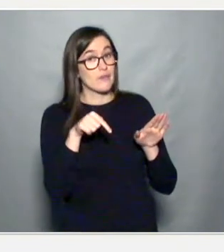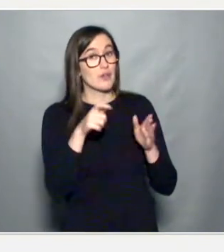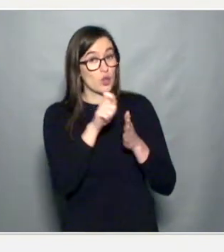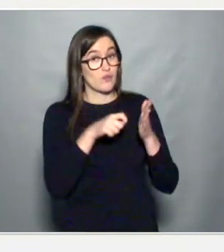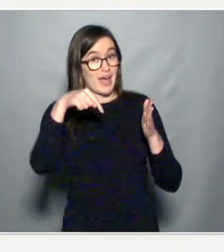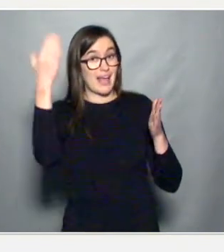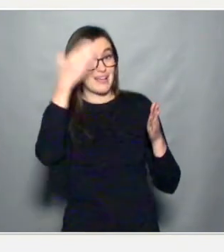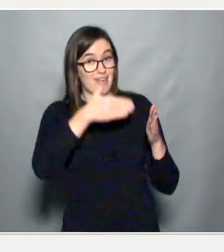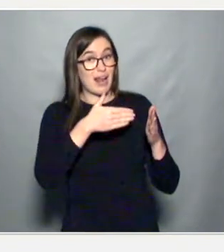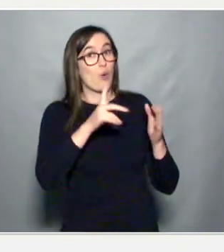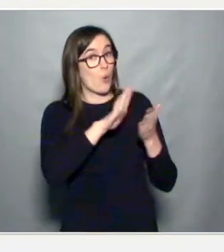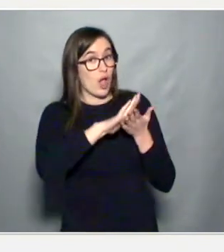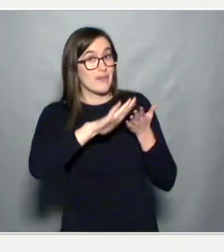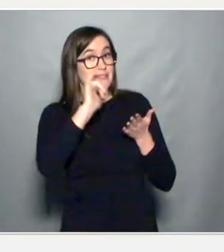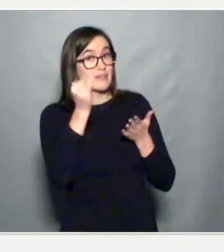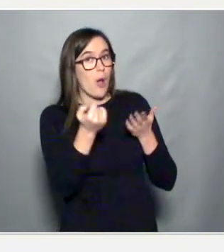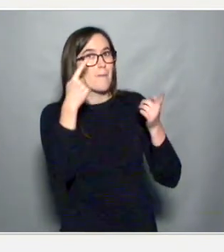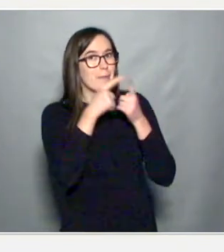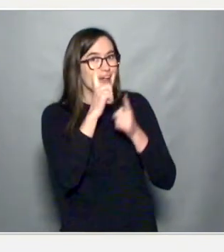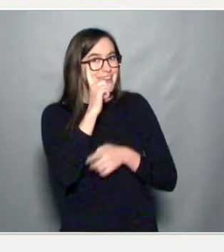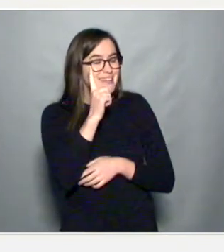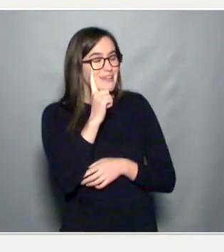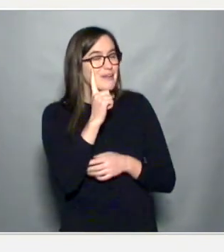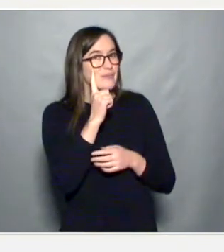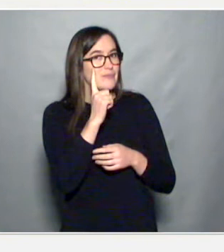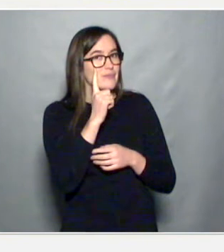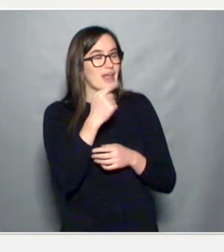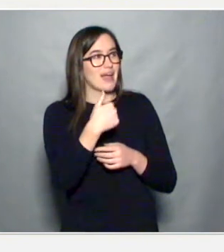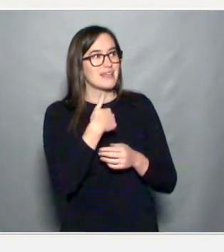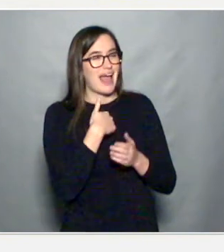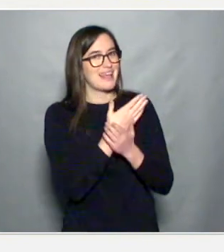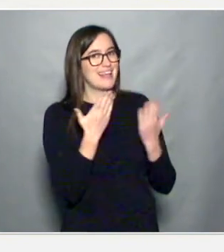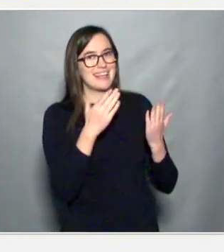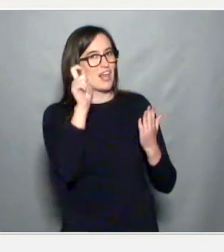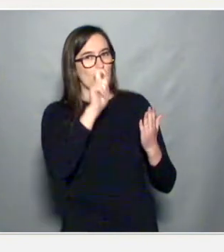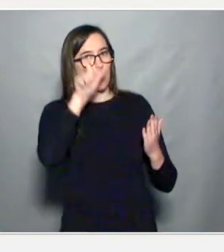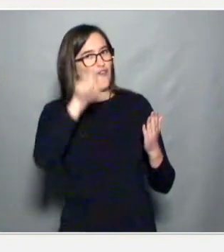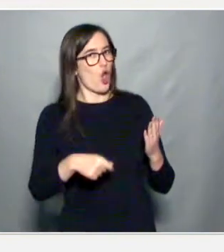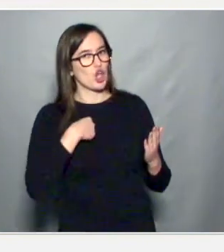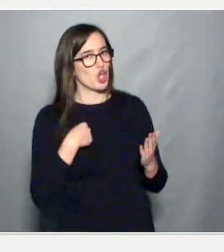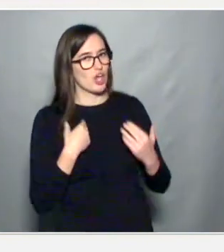sig här ikväll och det är gratis. Men jag är ingen tatuerare.